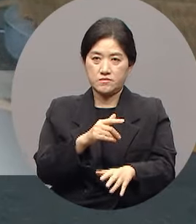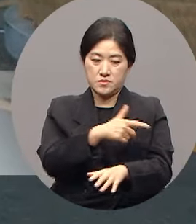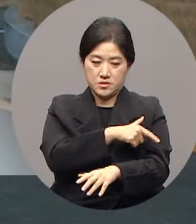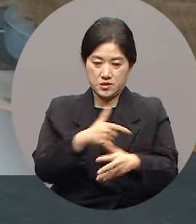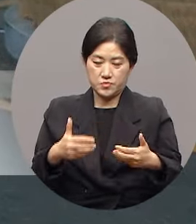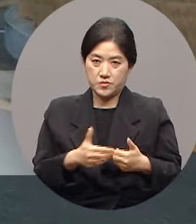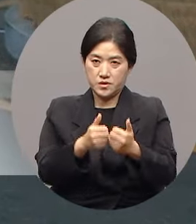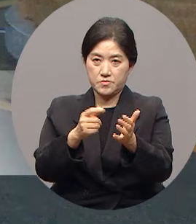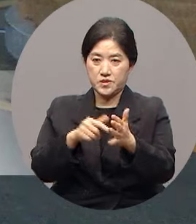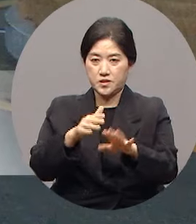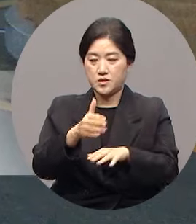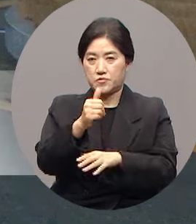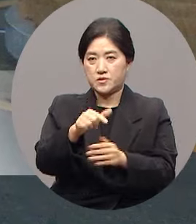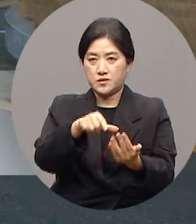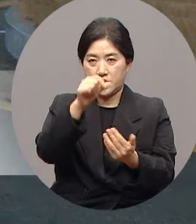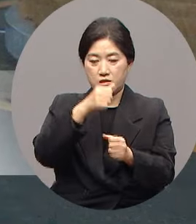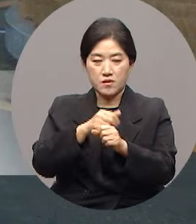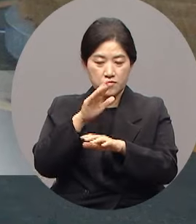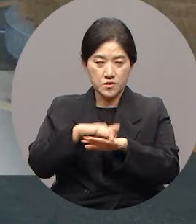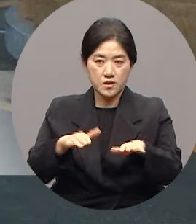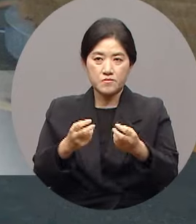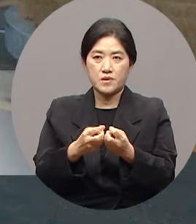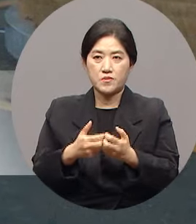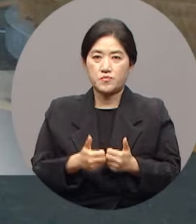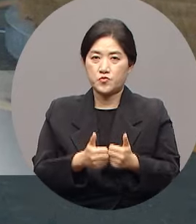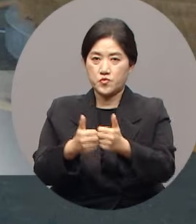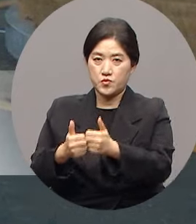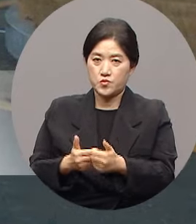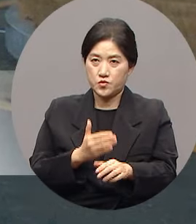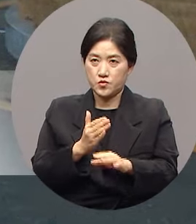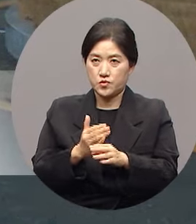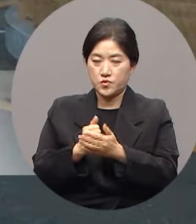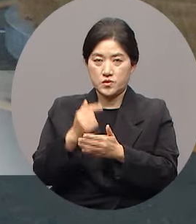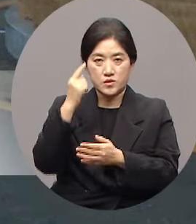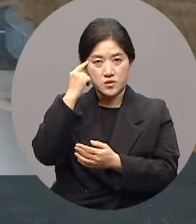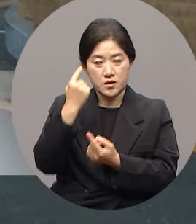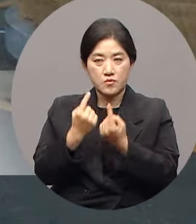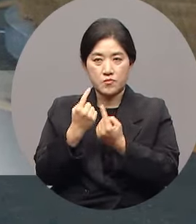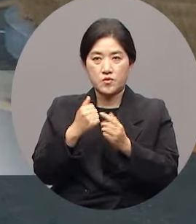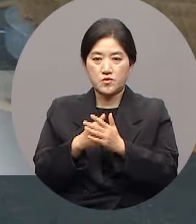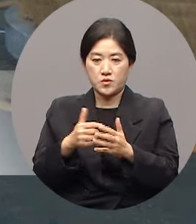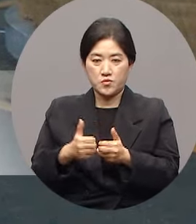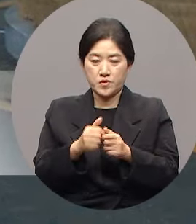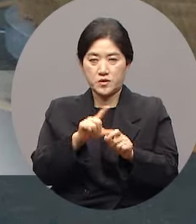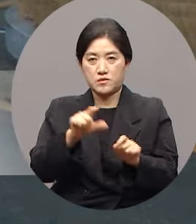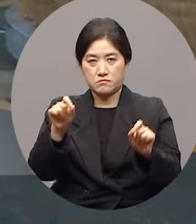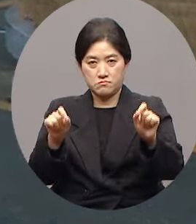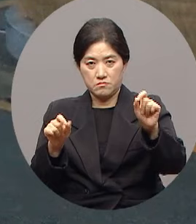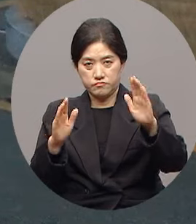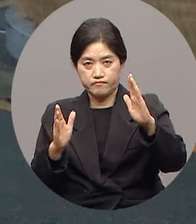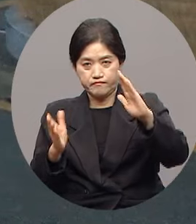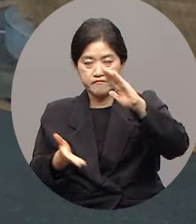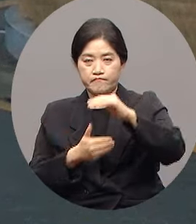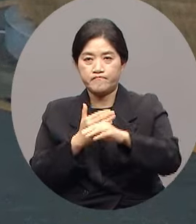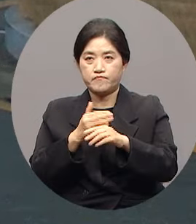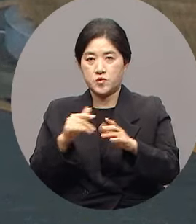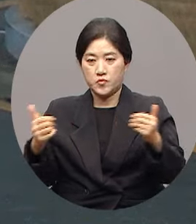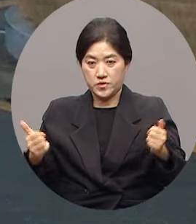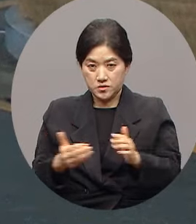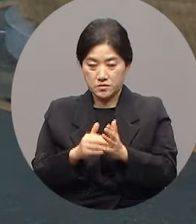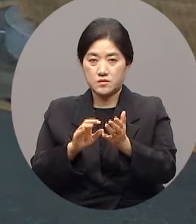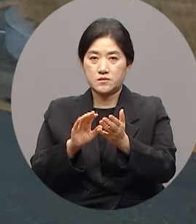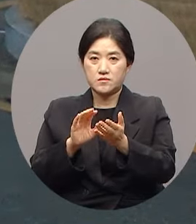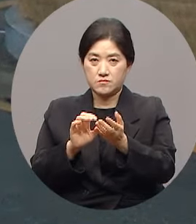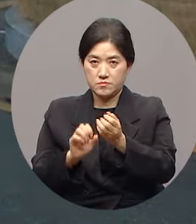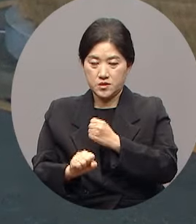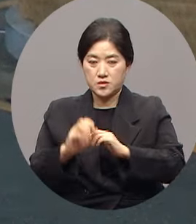대책위원장 선출과 향후 대응 방안을 논의하고 있는데요. 당초 예상했던 것보다 회의가 좀더 길어지고 있습니다. 회의를 마치면